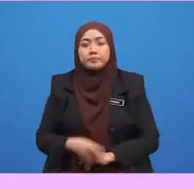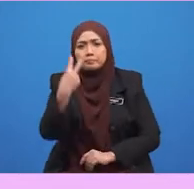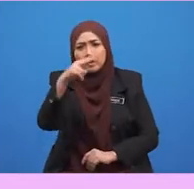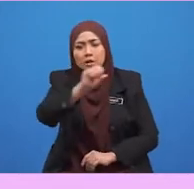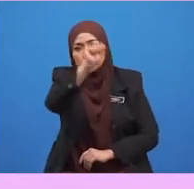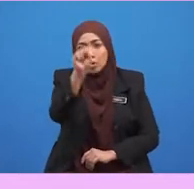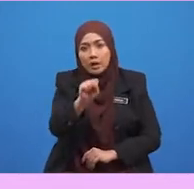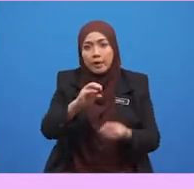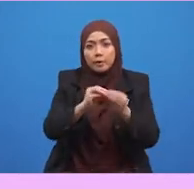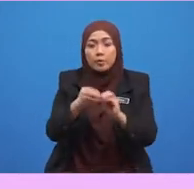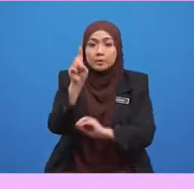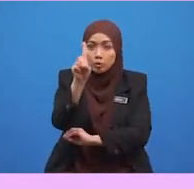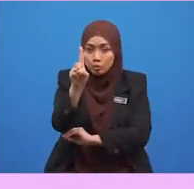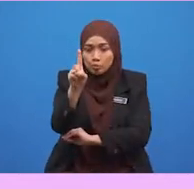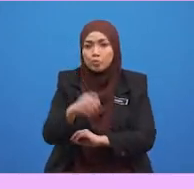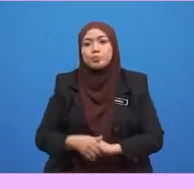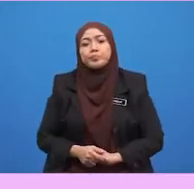Perhatikan soalan pertama.